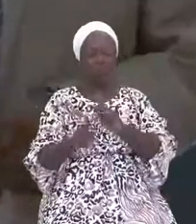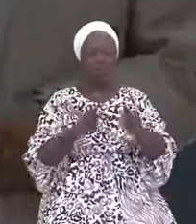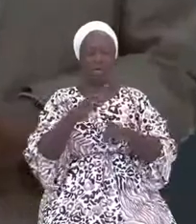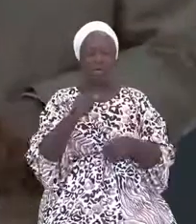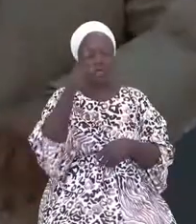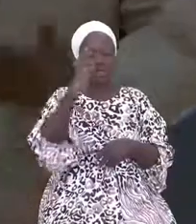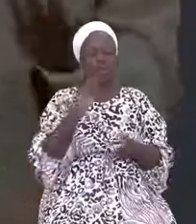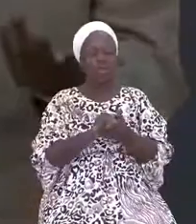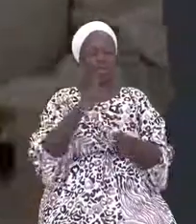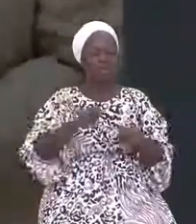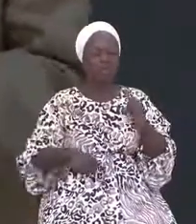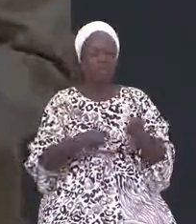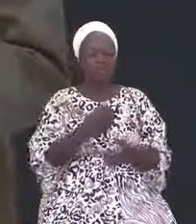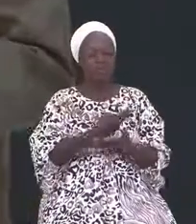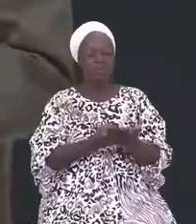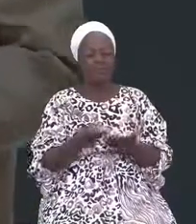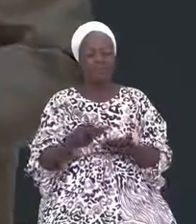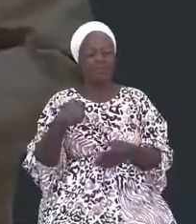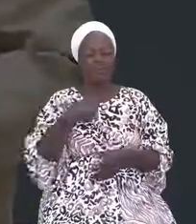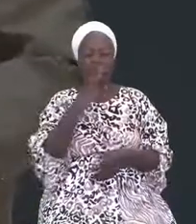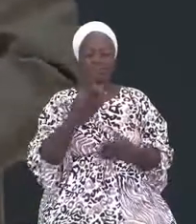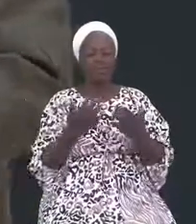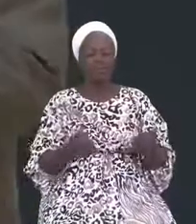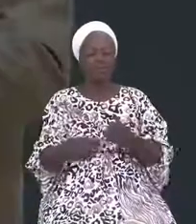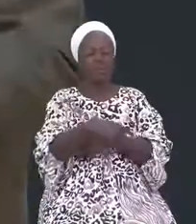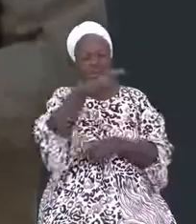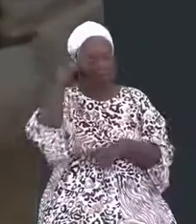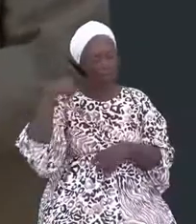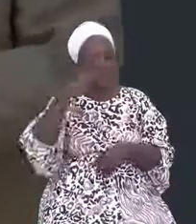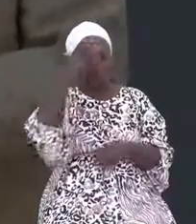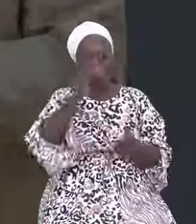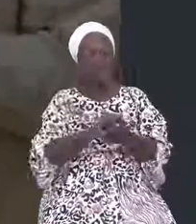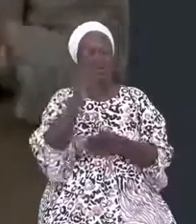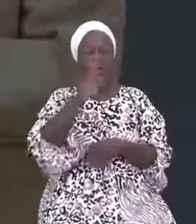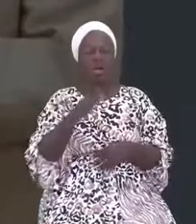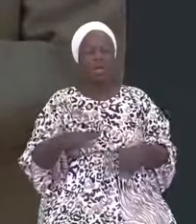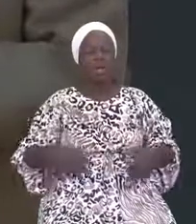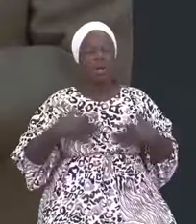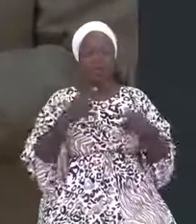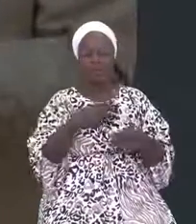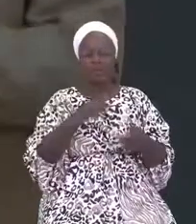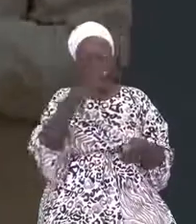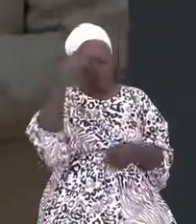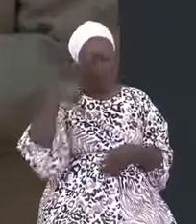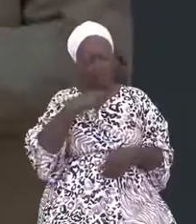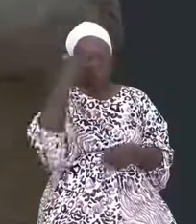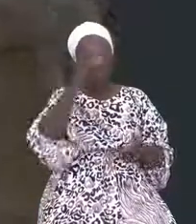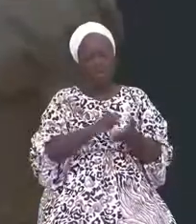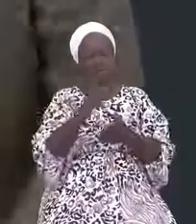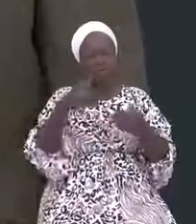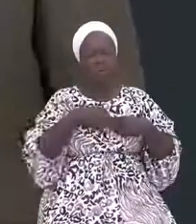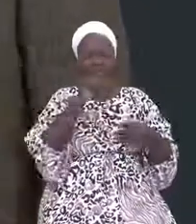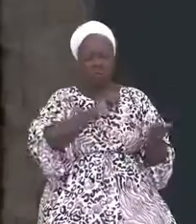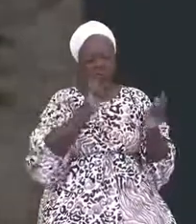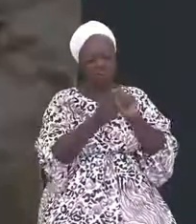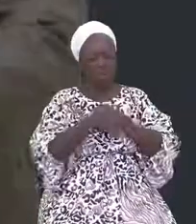faillir. Nous sommes là aujourd'hui parce que nous savons que tu es vivant et parce que nous savons que tu n'as pas changé. Nous